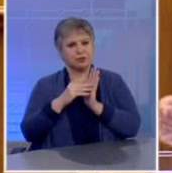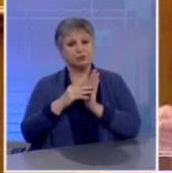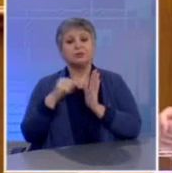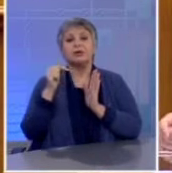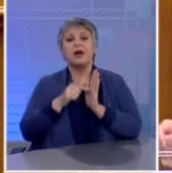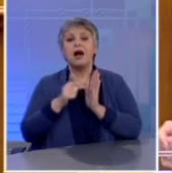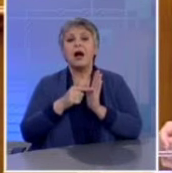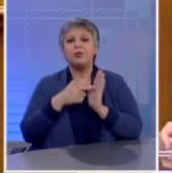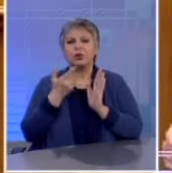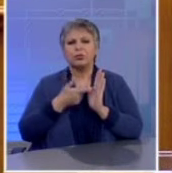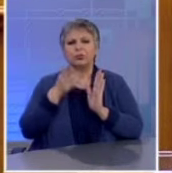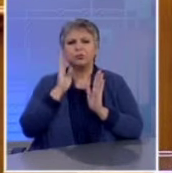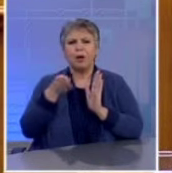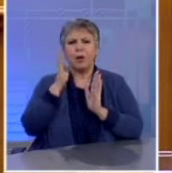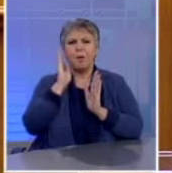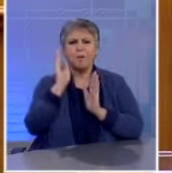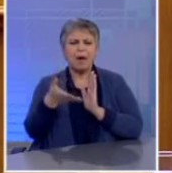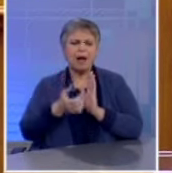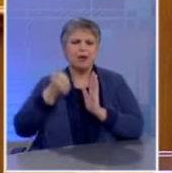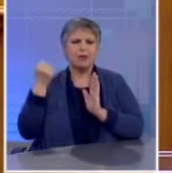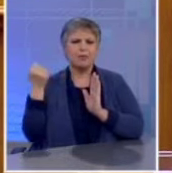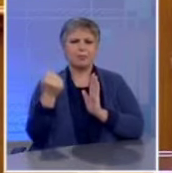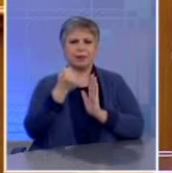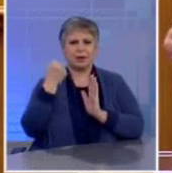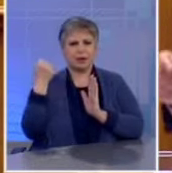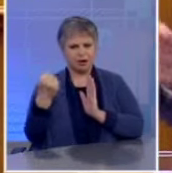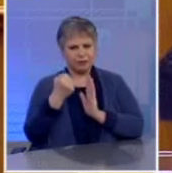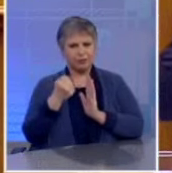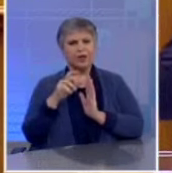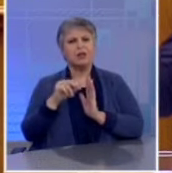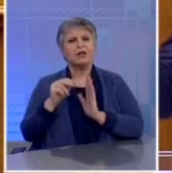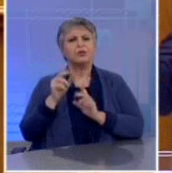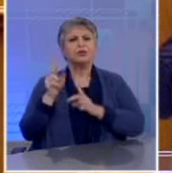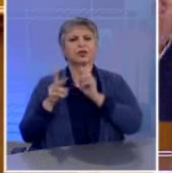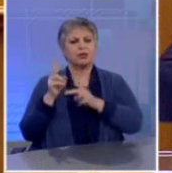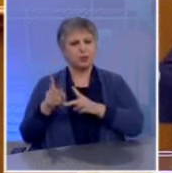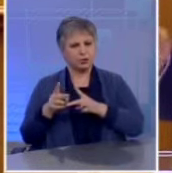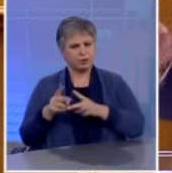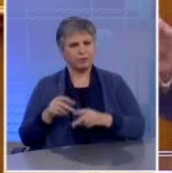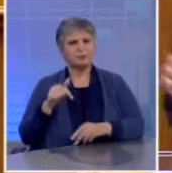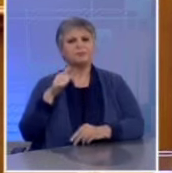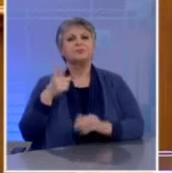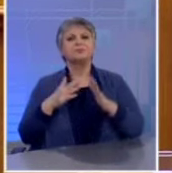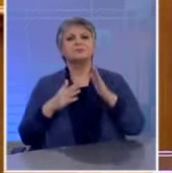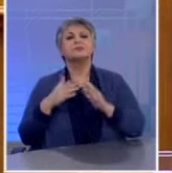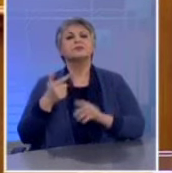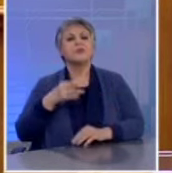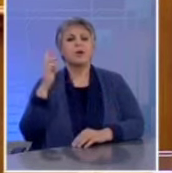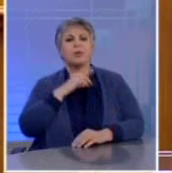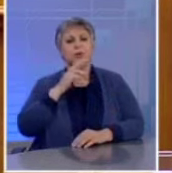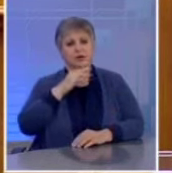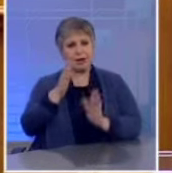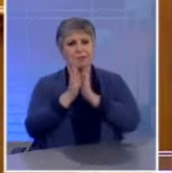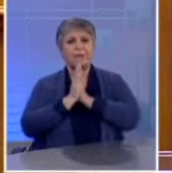κακουργηματικού χαρακτήρα ποινές δηλαδή, με την κατηγορία αυτή μπορείτε να πάρετε το λόγο να απαντήσετε, μη με διακόπτετε. Παρακαλώ